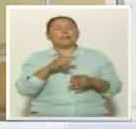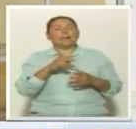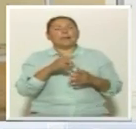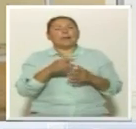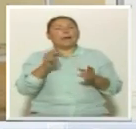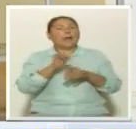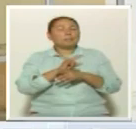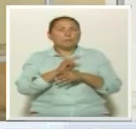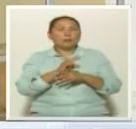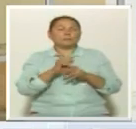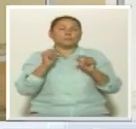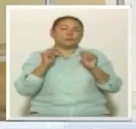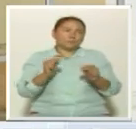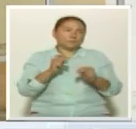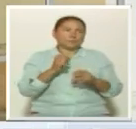алдамайтын